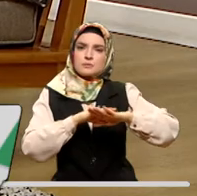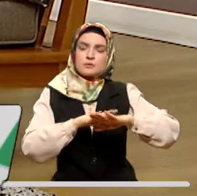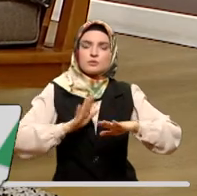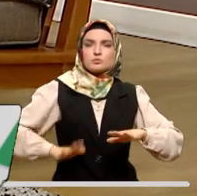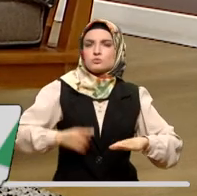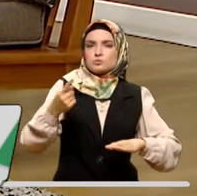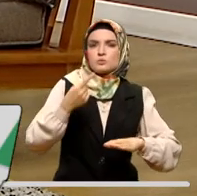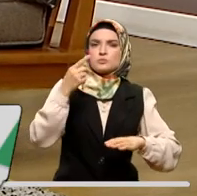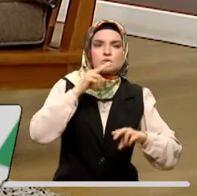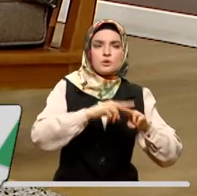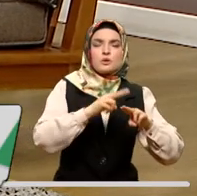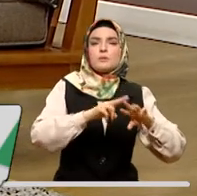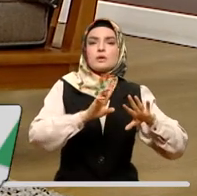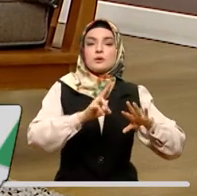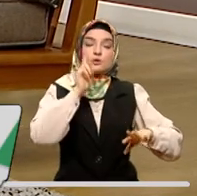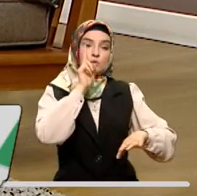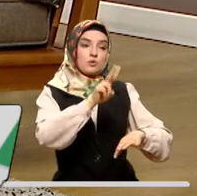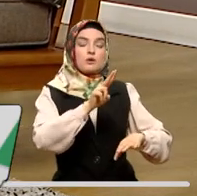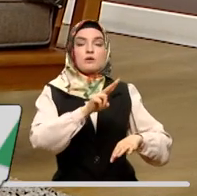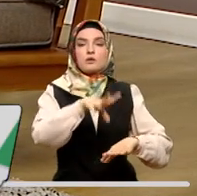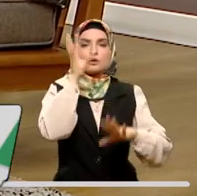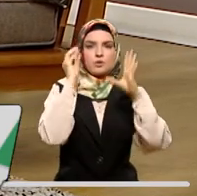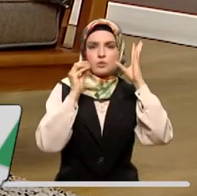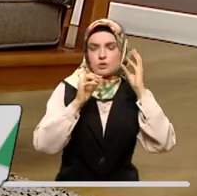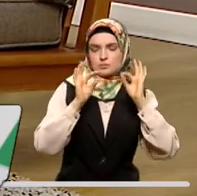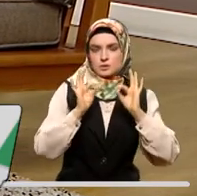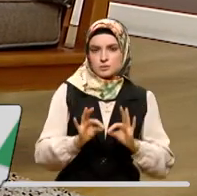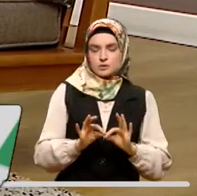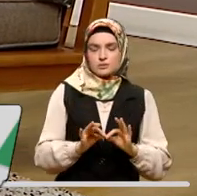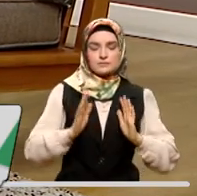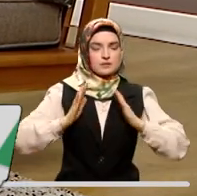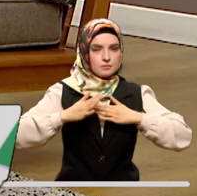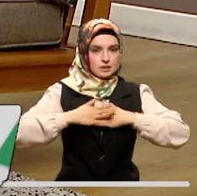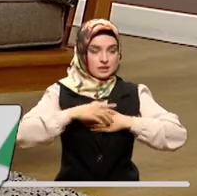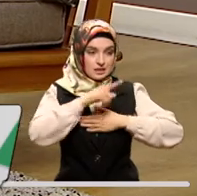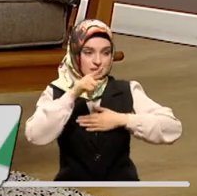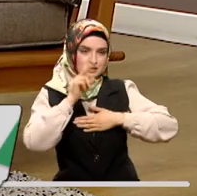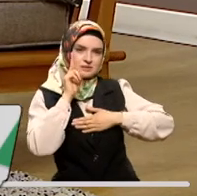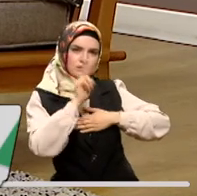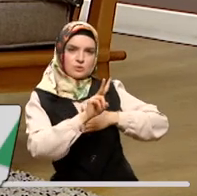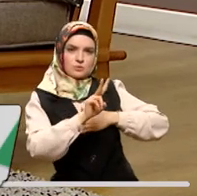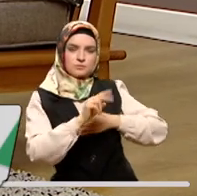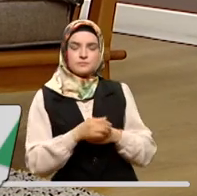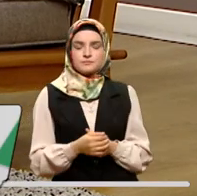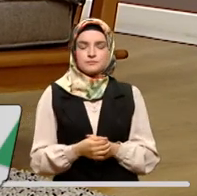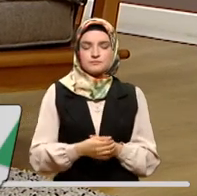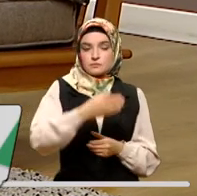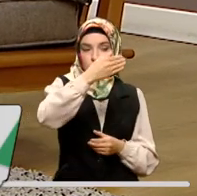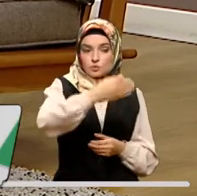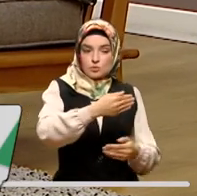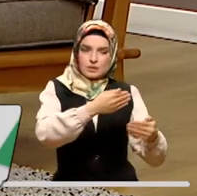görür. Görerek öğrenmeye başlar. Şimdi namaz kılarken sizi gördüğünüzde işte önüme